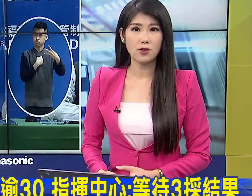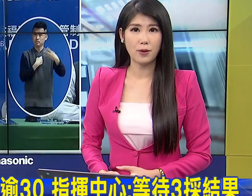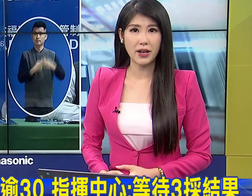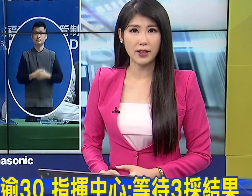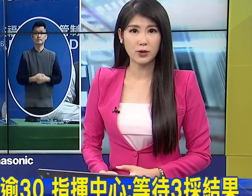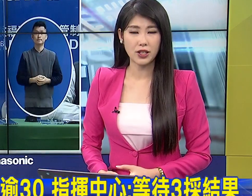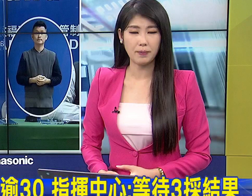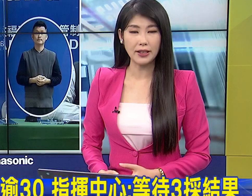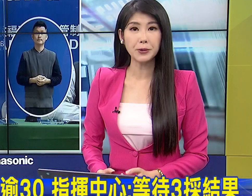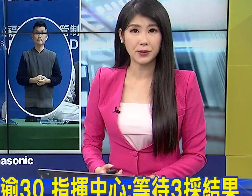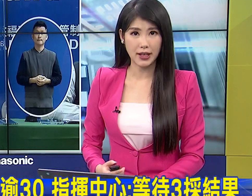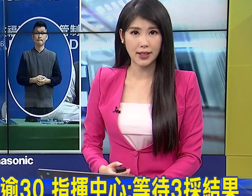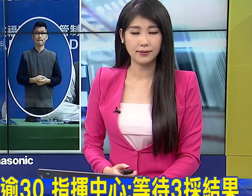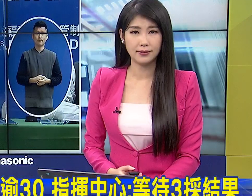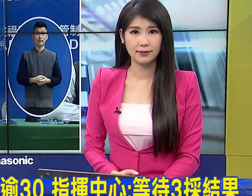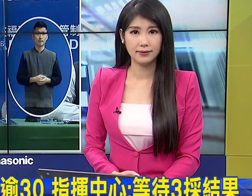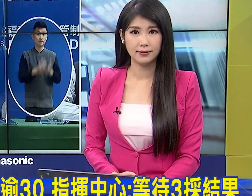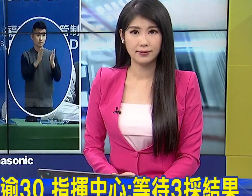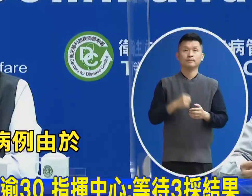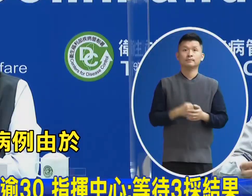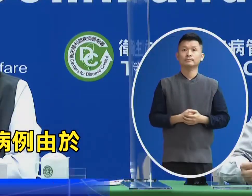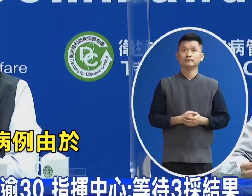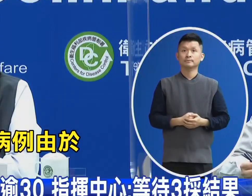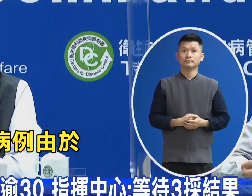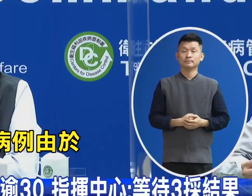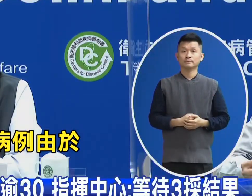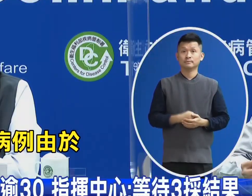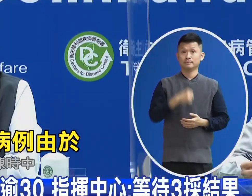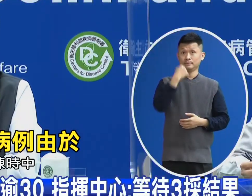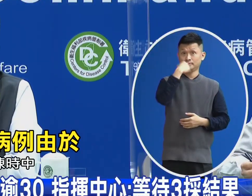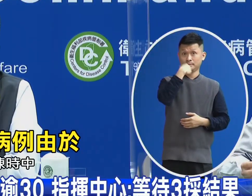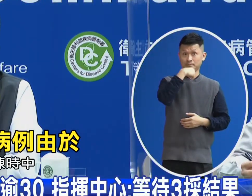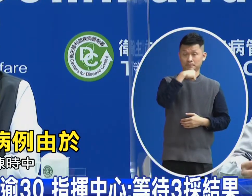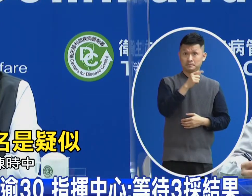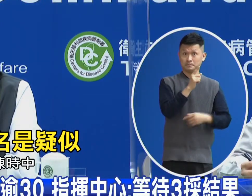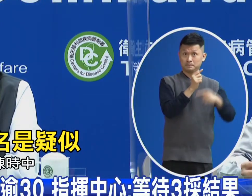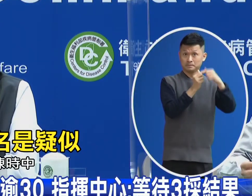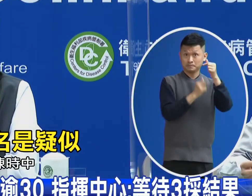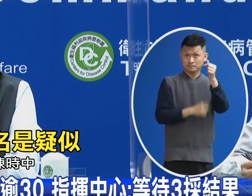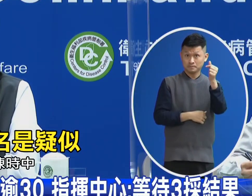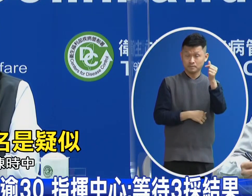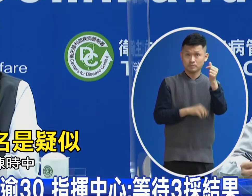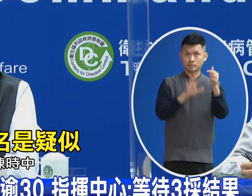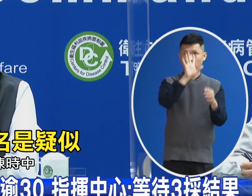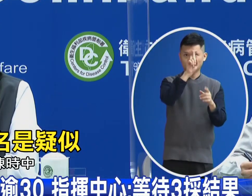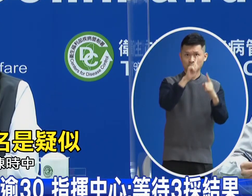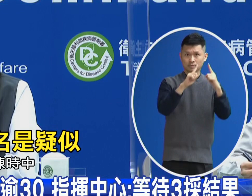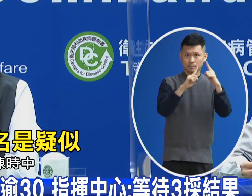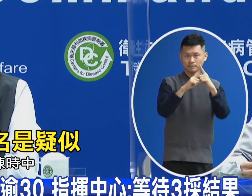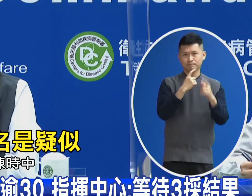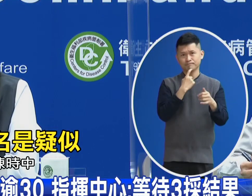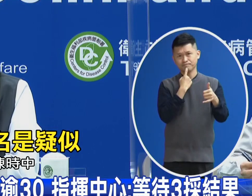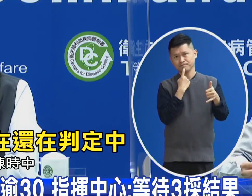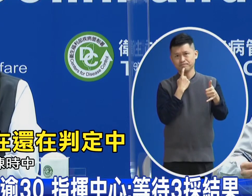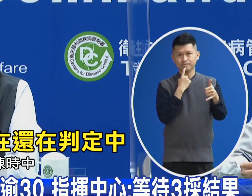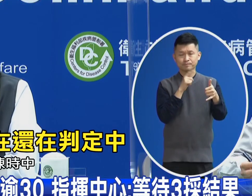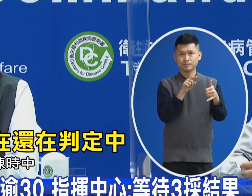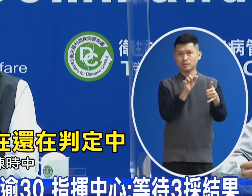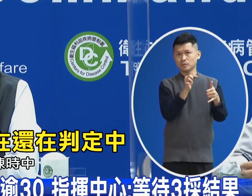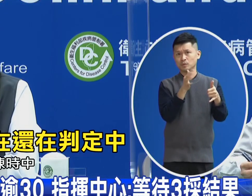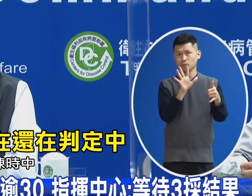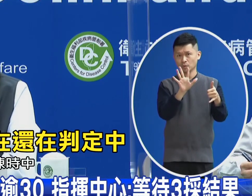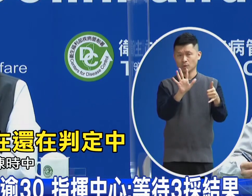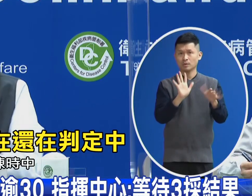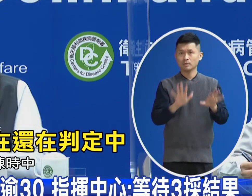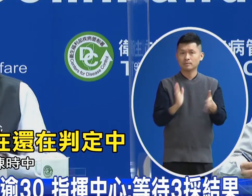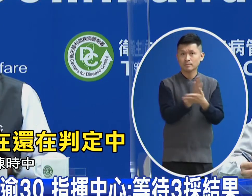性就会被列入是本土个案。 土病例有一名是疑似，那我们现在还在